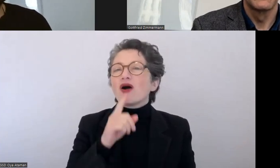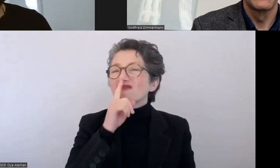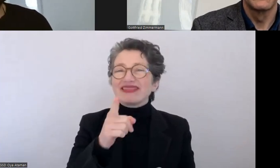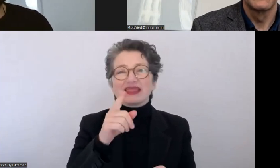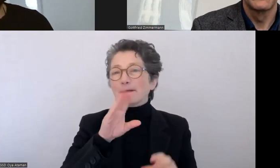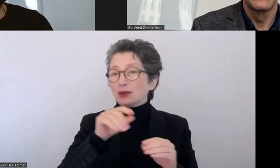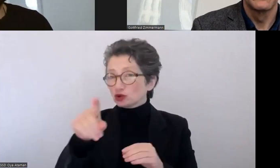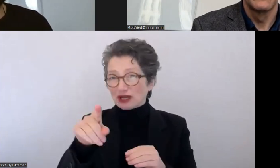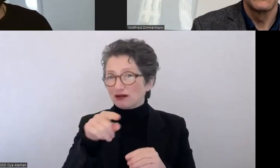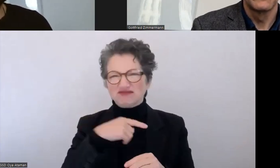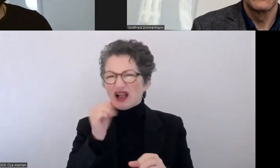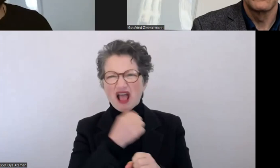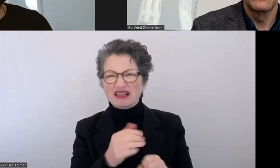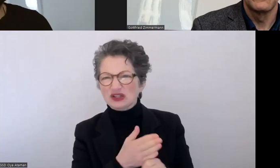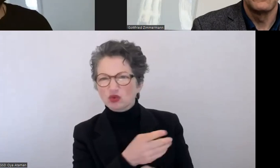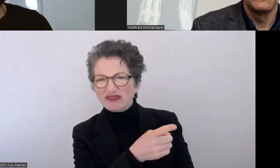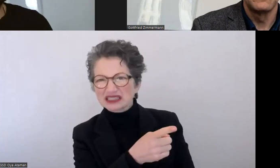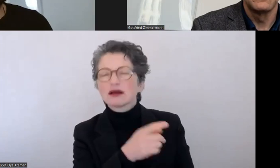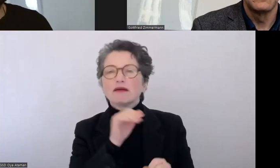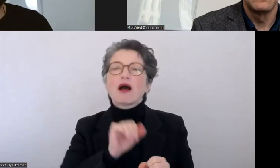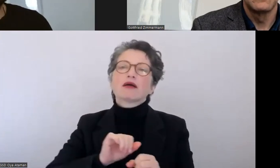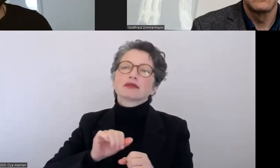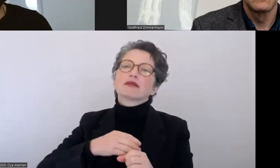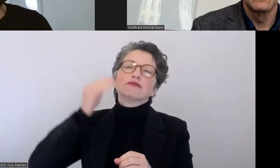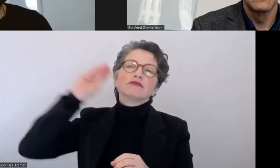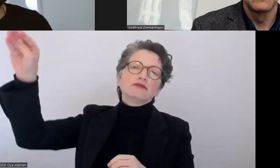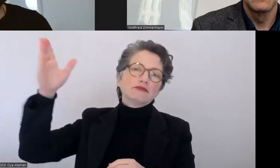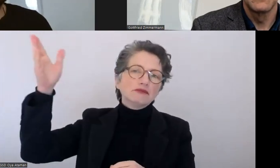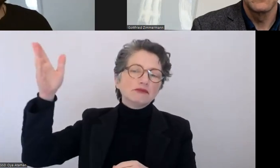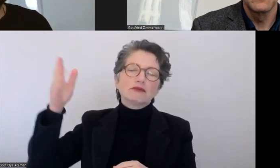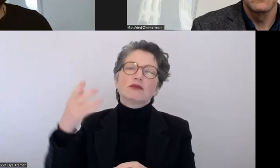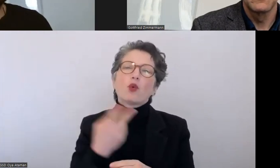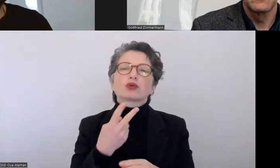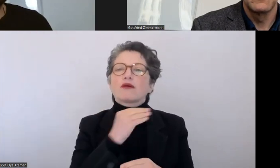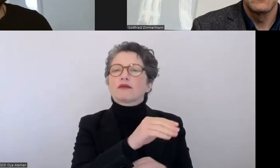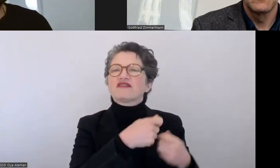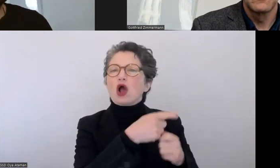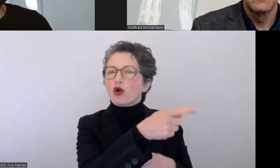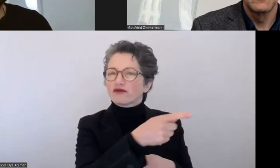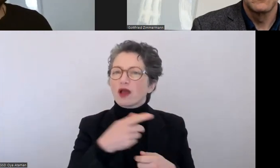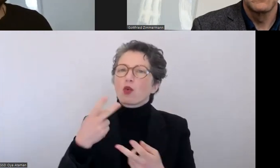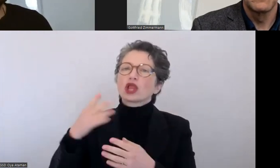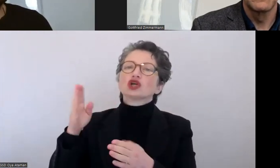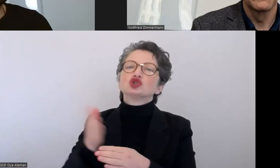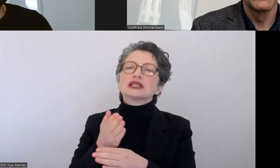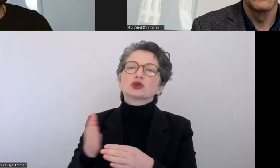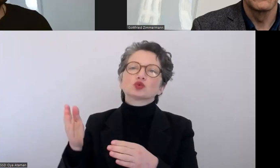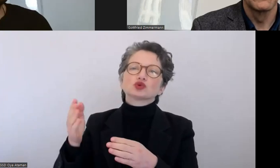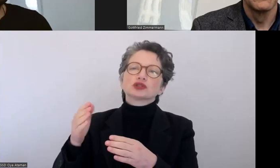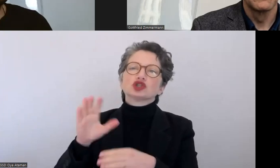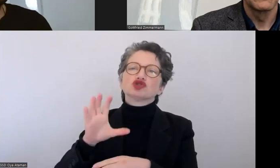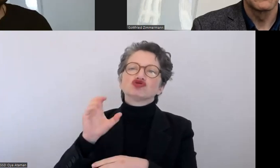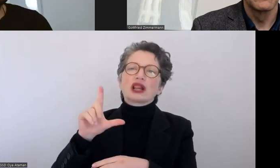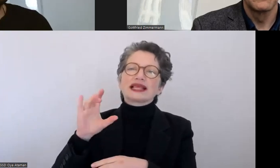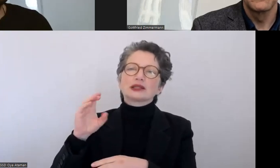eben auch bei den Betreibern der Seite selber, wenn man also meint, es gibt Probleme auf der Seite. Und dann wird sicherlich auch dann